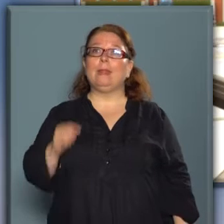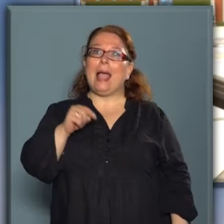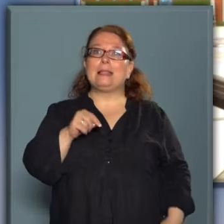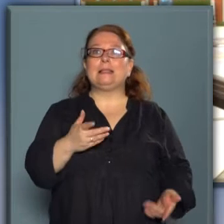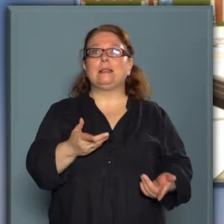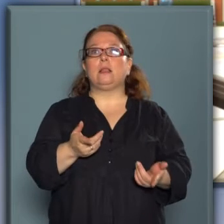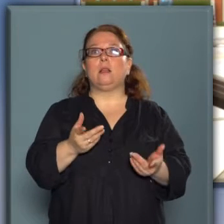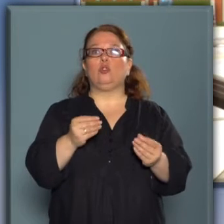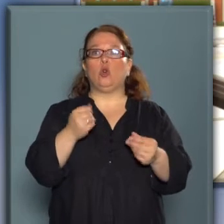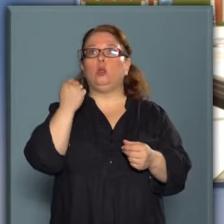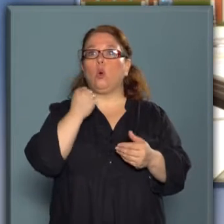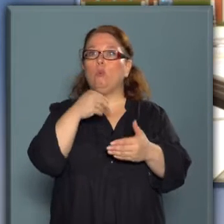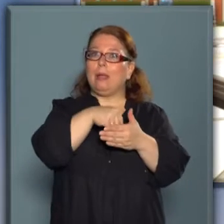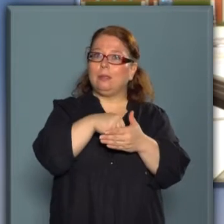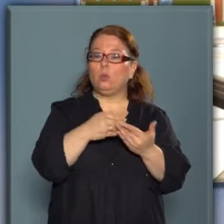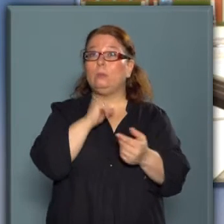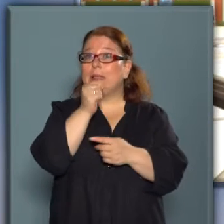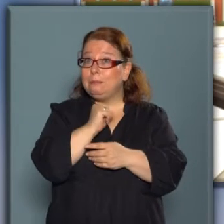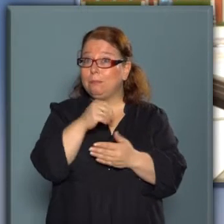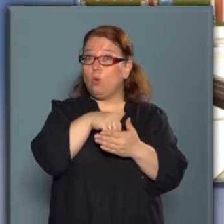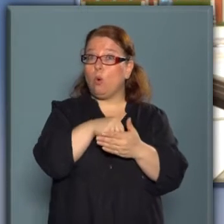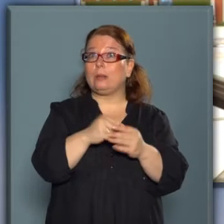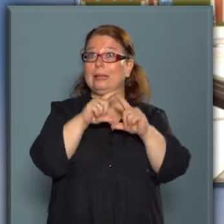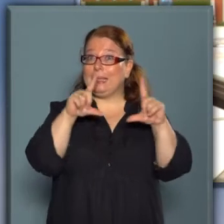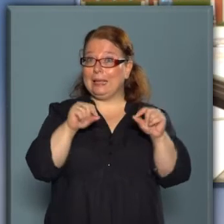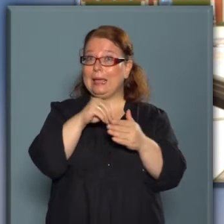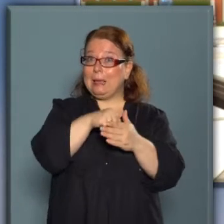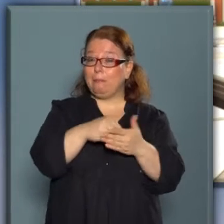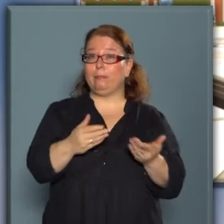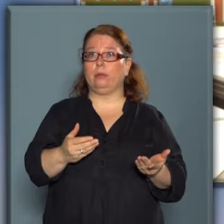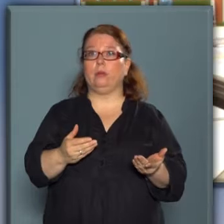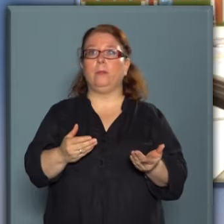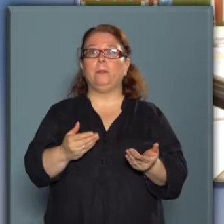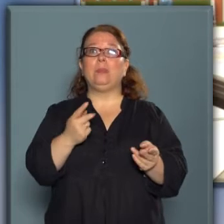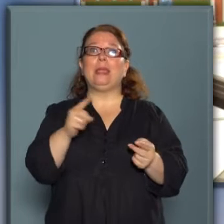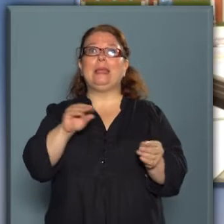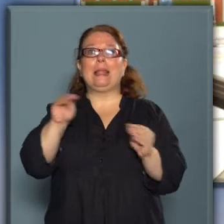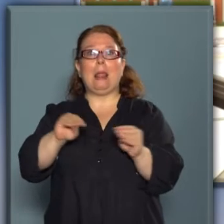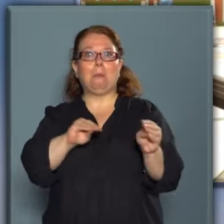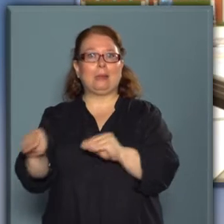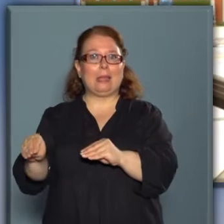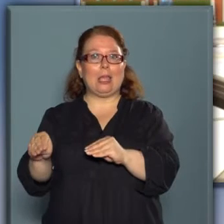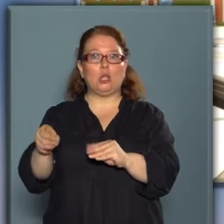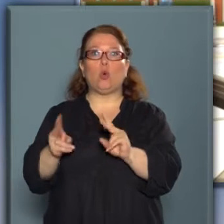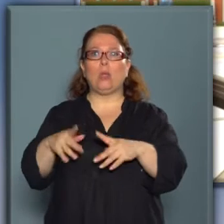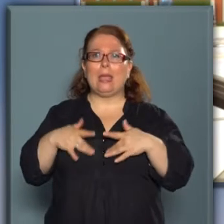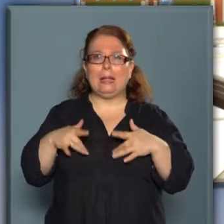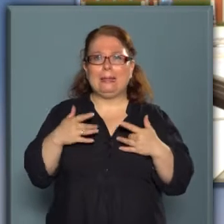Ebben dokumentumok vannak, riportok, képek a kitelepítésről, hogy ki